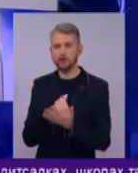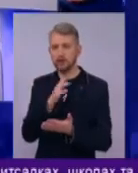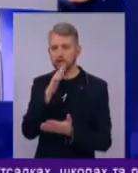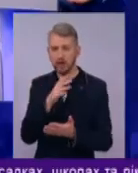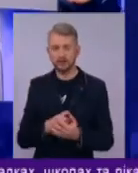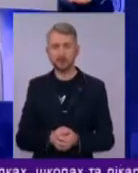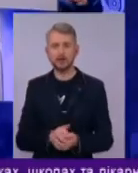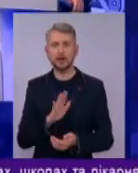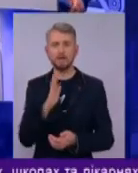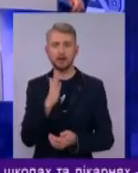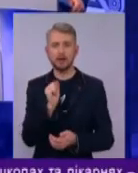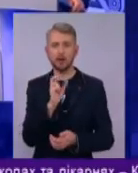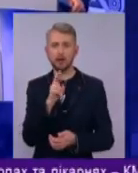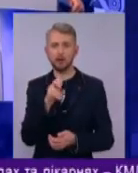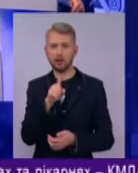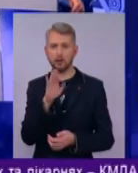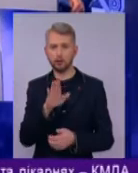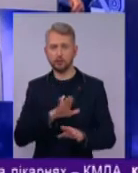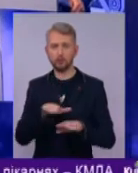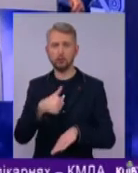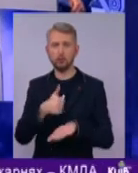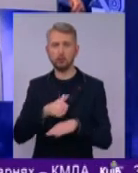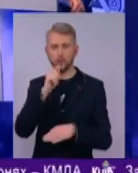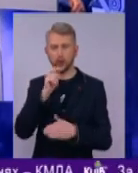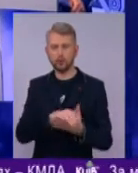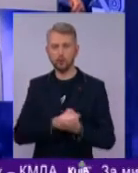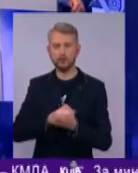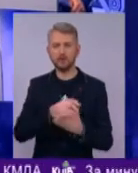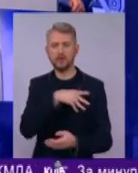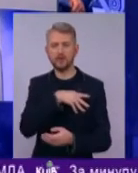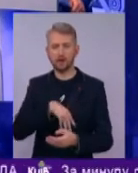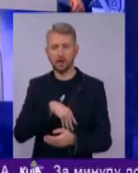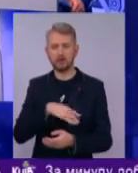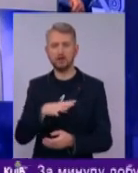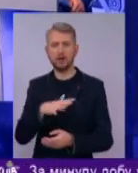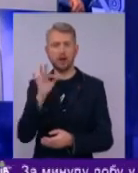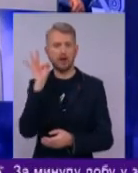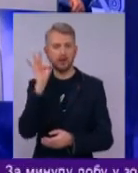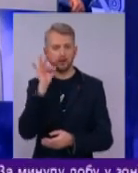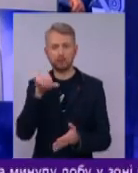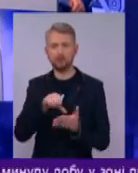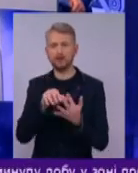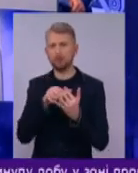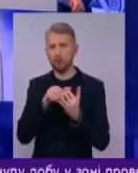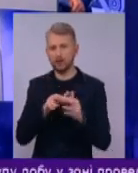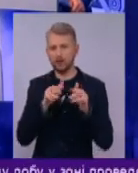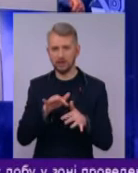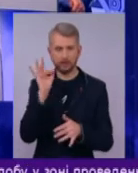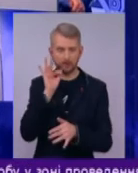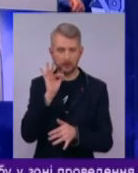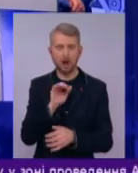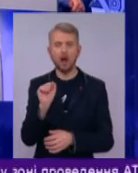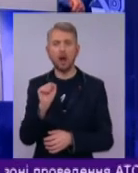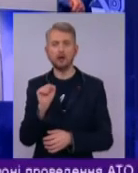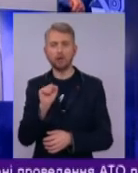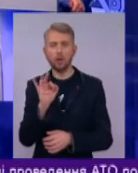що Валерій Аблазов, заступник голови Української спілки ветеранів Афганістану, учасник бойових дій в Афганістані, та Олександр Погребицький,